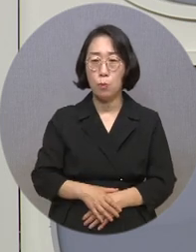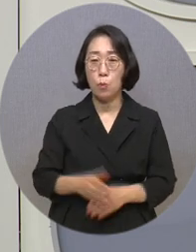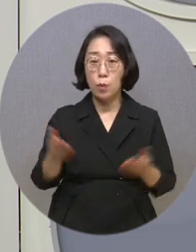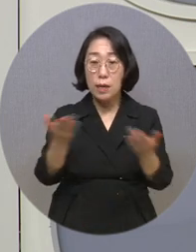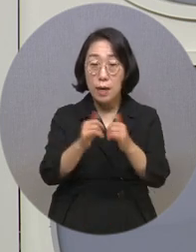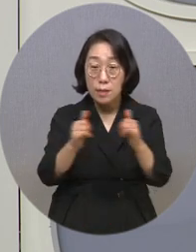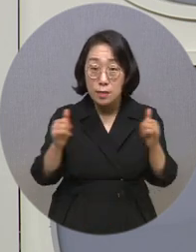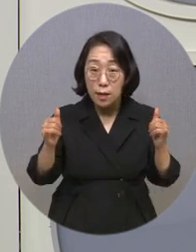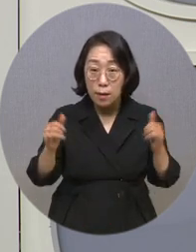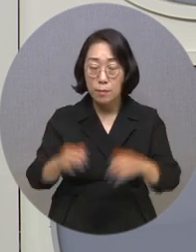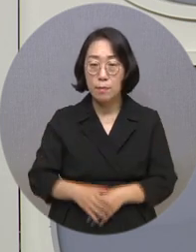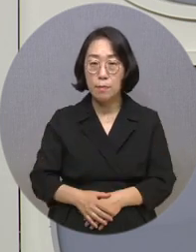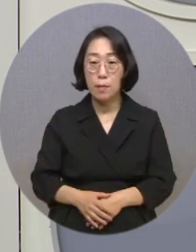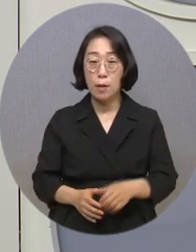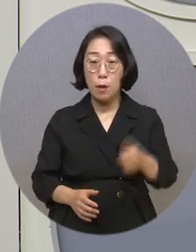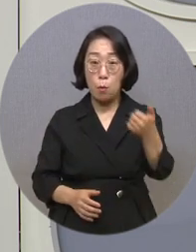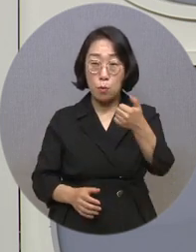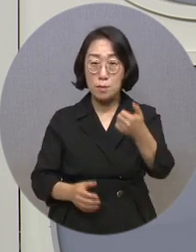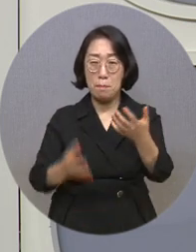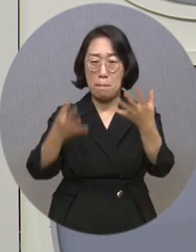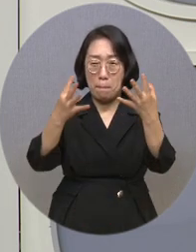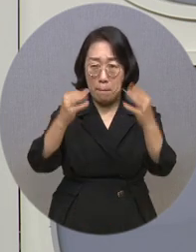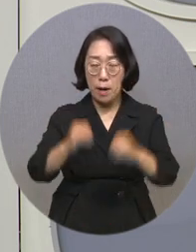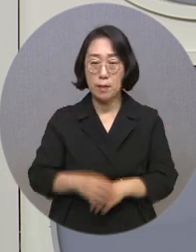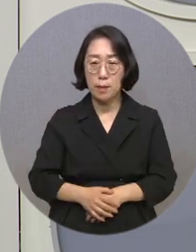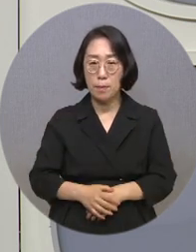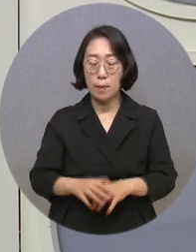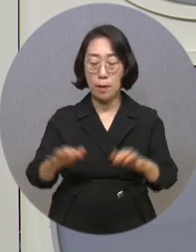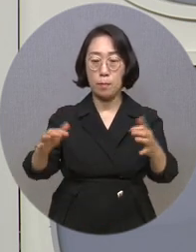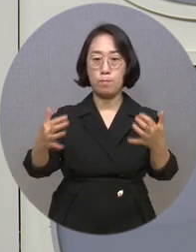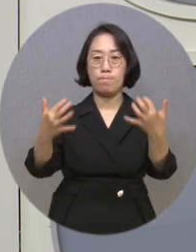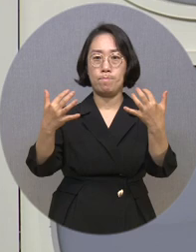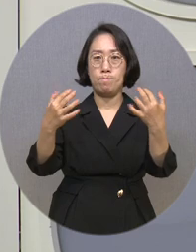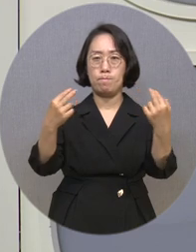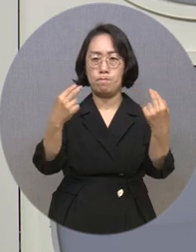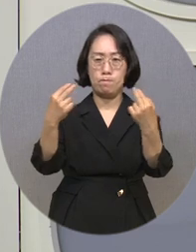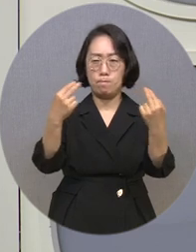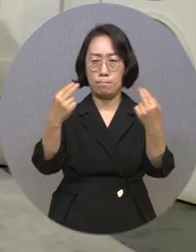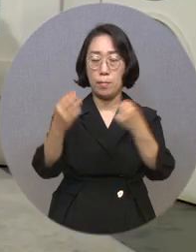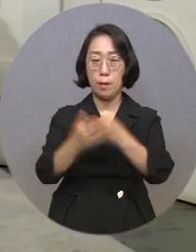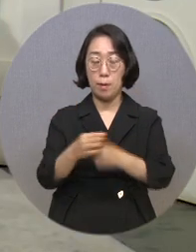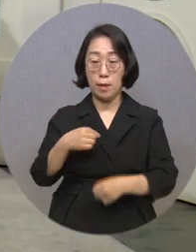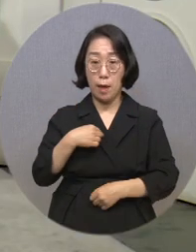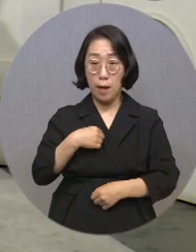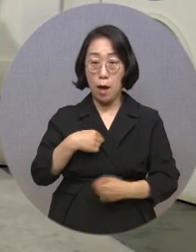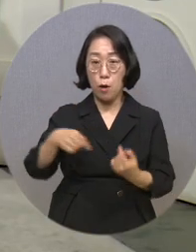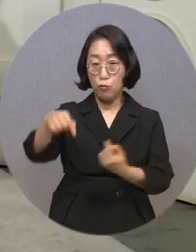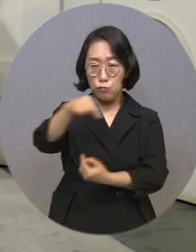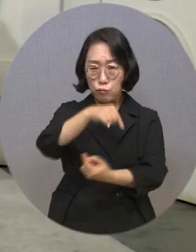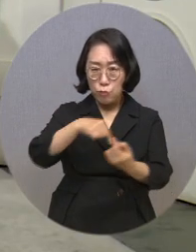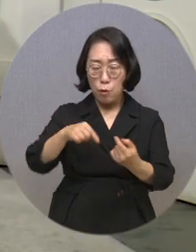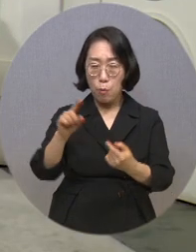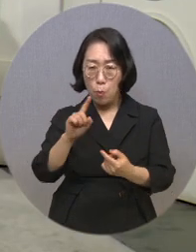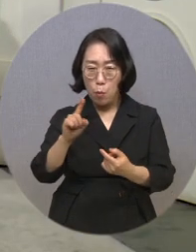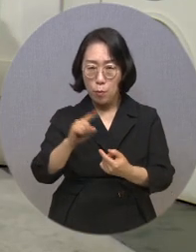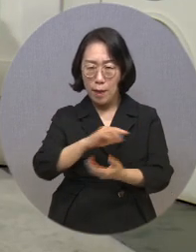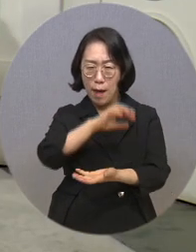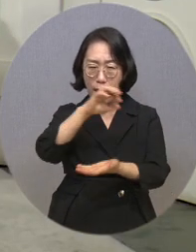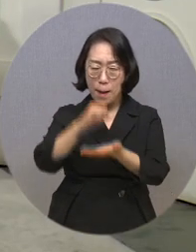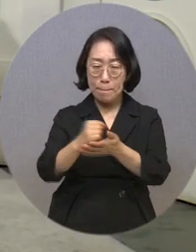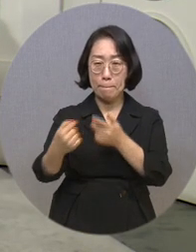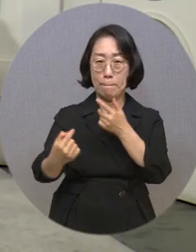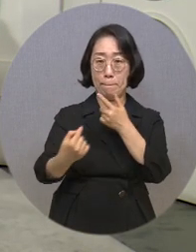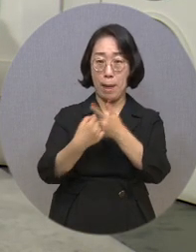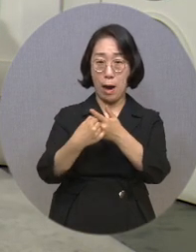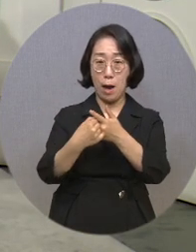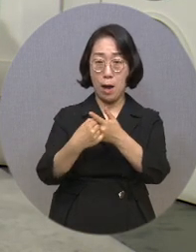눈이 100개예요. 그 직원들이 원장이 어떻게 운영하느냐에 따라서 다 알고 있거든요. 그렇죠. 그런데